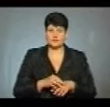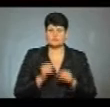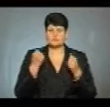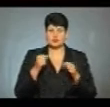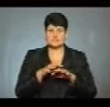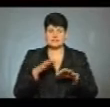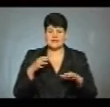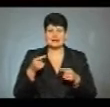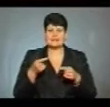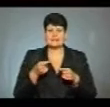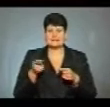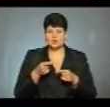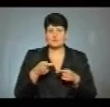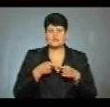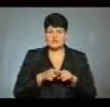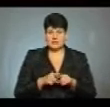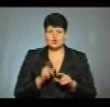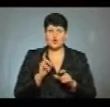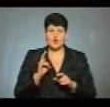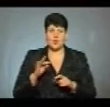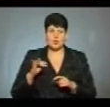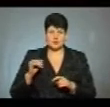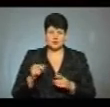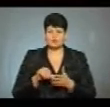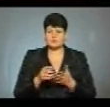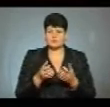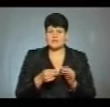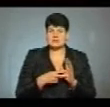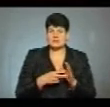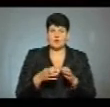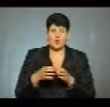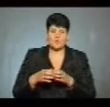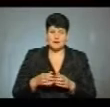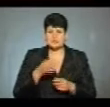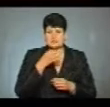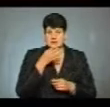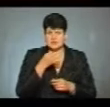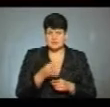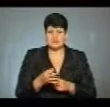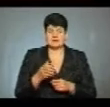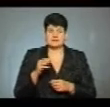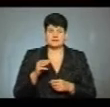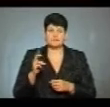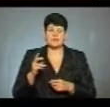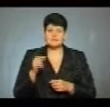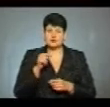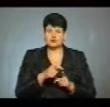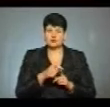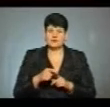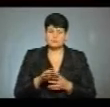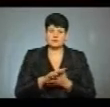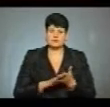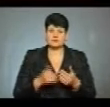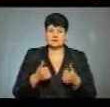Тернопільського технічного коледжу. Участь у ньому беруть 7 команд, повідомив керівник фізвиховання Тернопільського технічного коледжу Тарас Когут. За його словами,